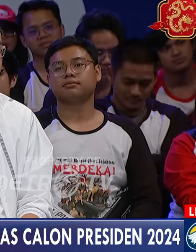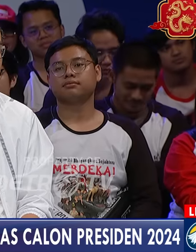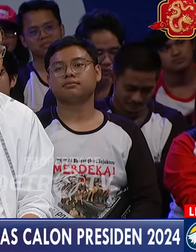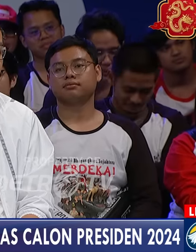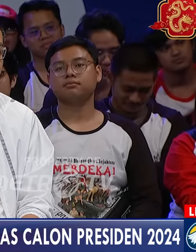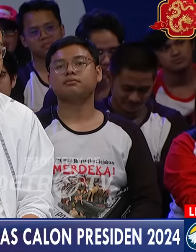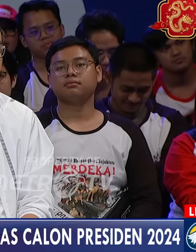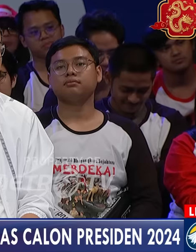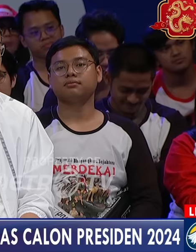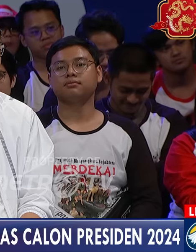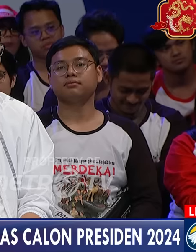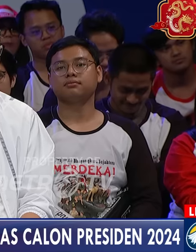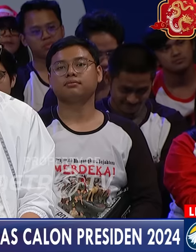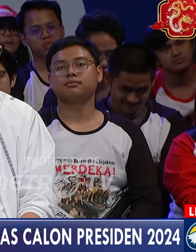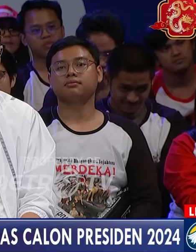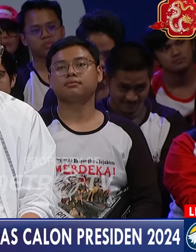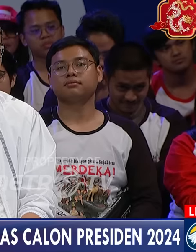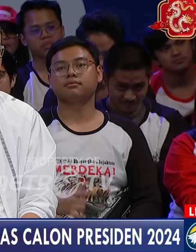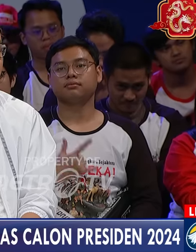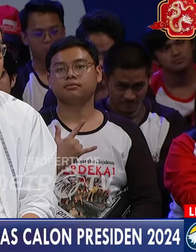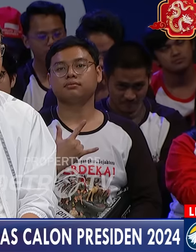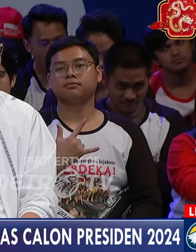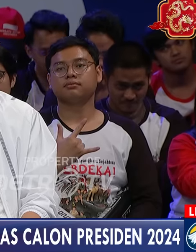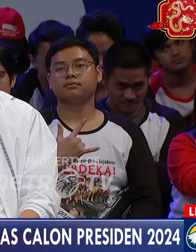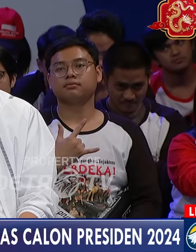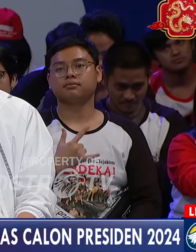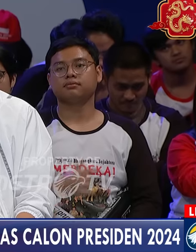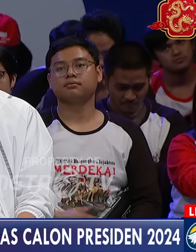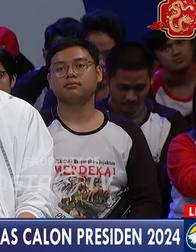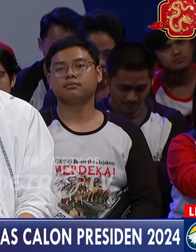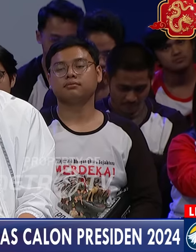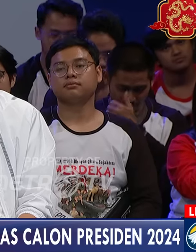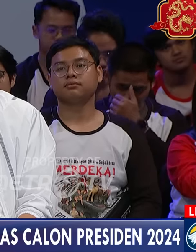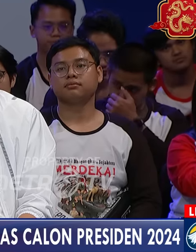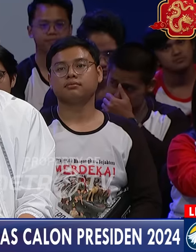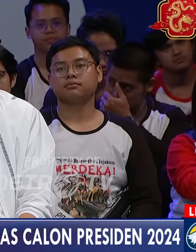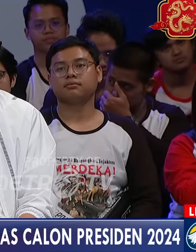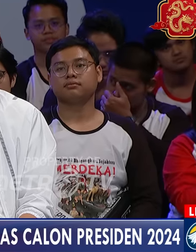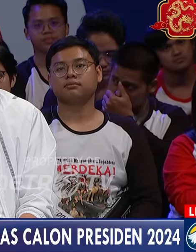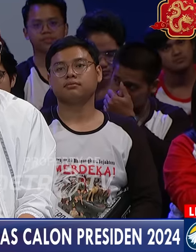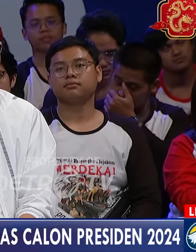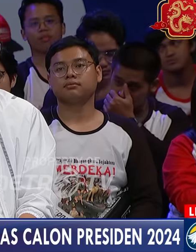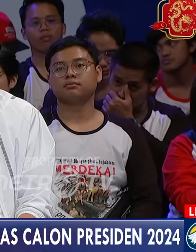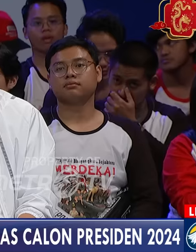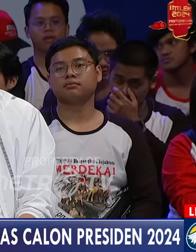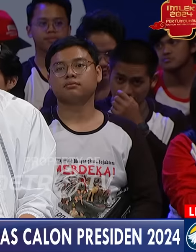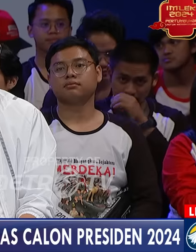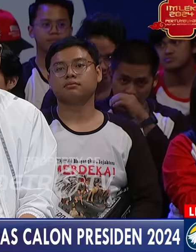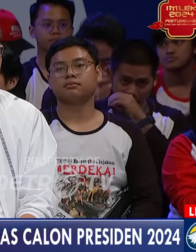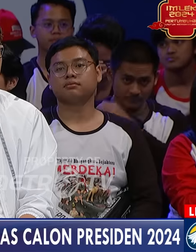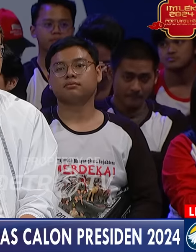menyadarkan kita bahwa ee pilihan etis kita yang terjadi saat ini adalah pilihan menentukan nasib kita ke